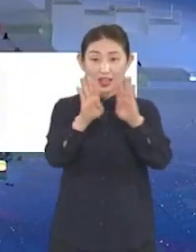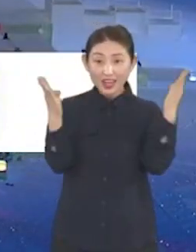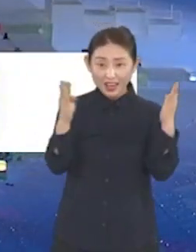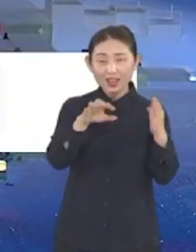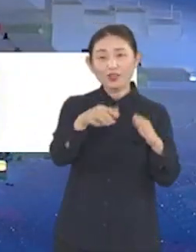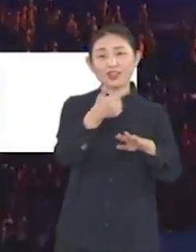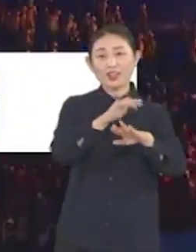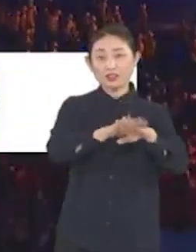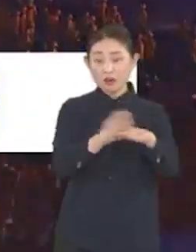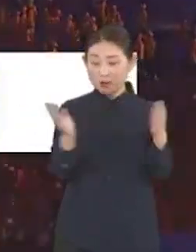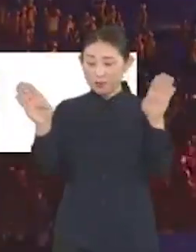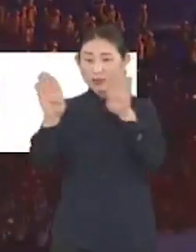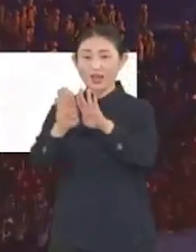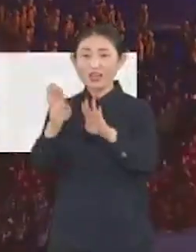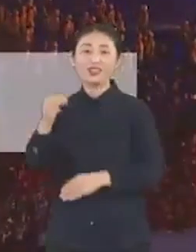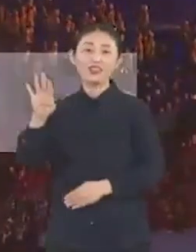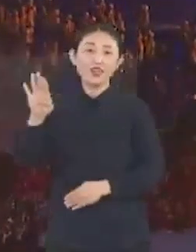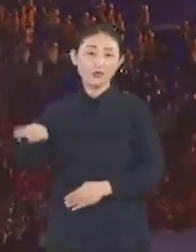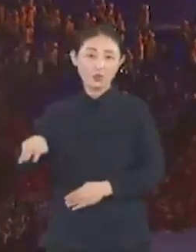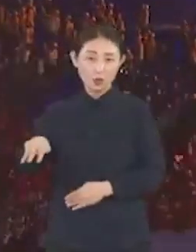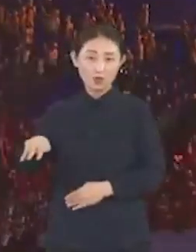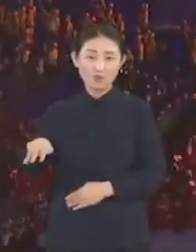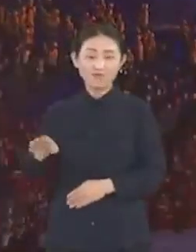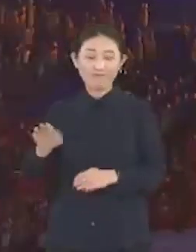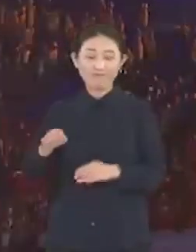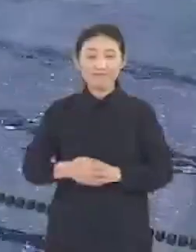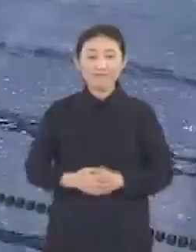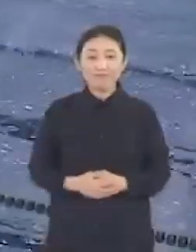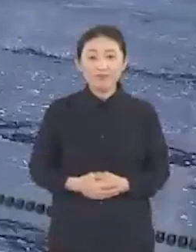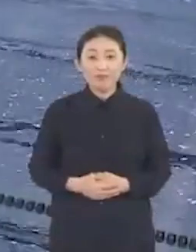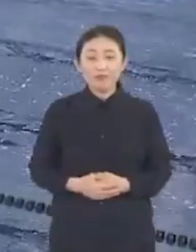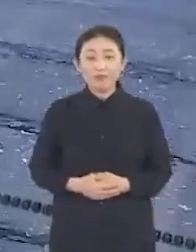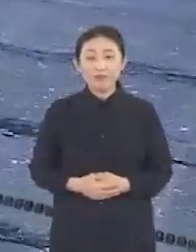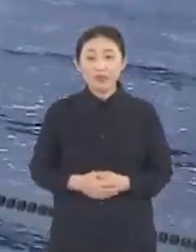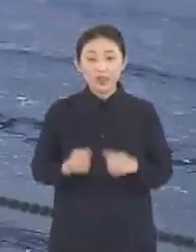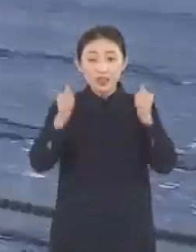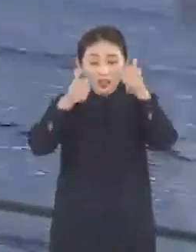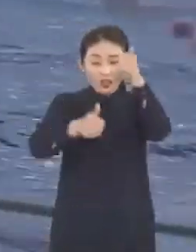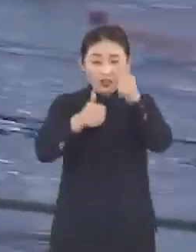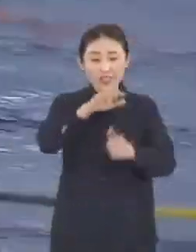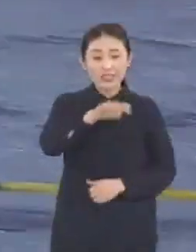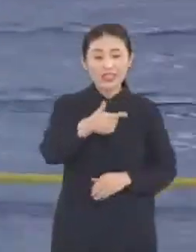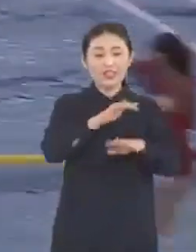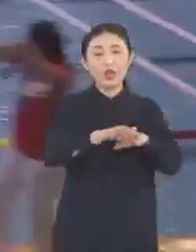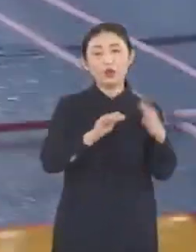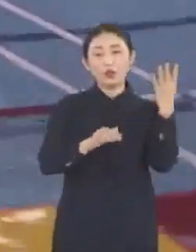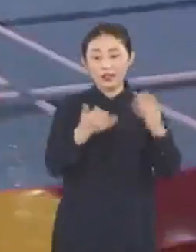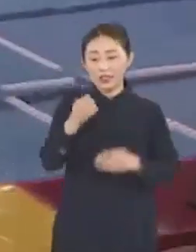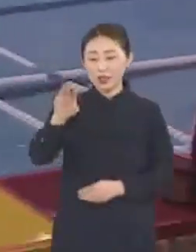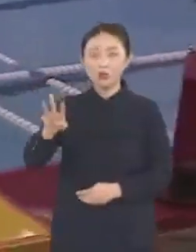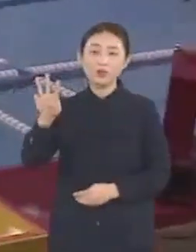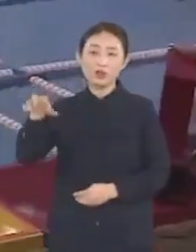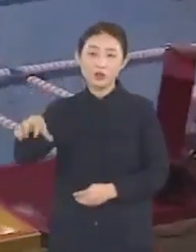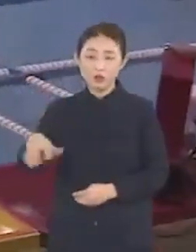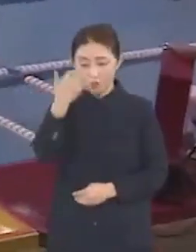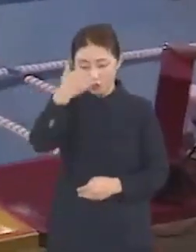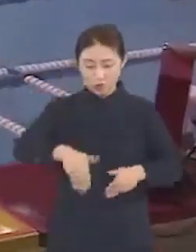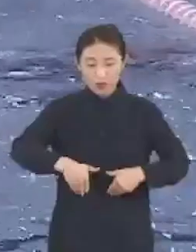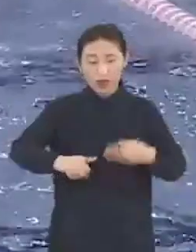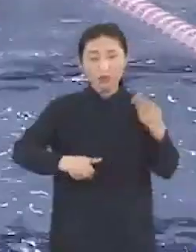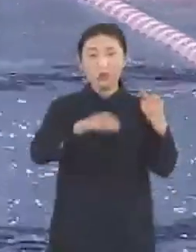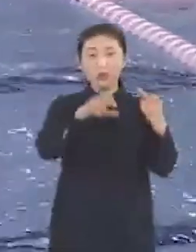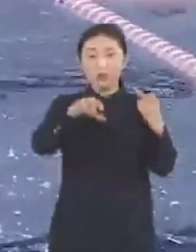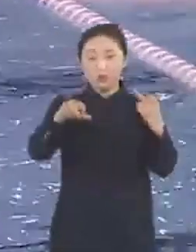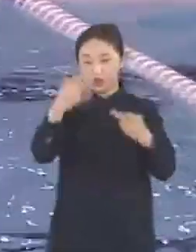대전, 폐회식은 세종에서 각각 열리게 됩니다. 지역별 경기장은 대전 4곳, 세종 3곳, 충남